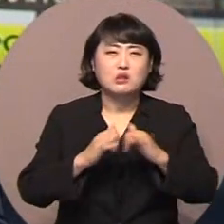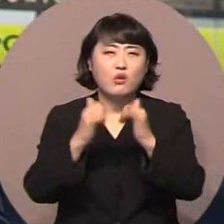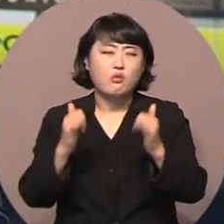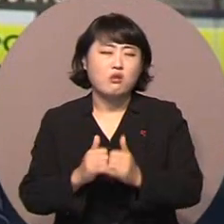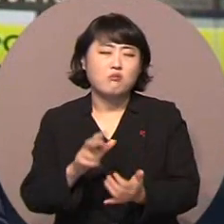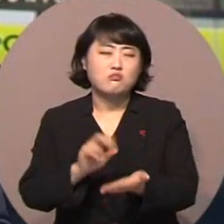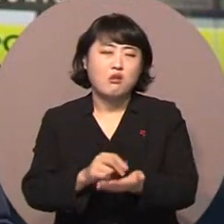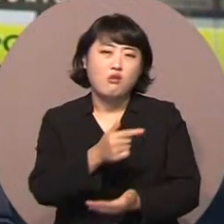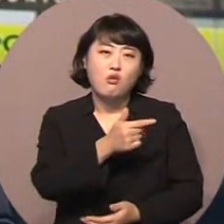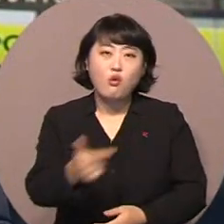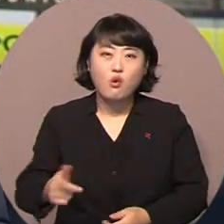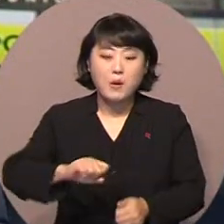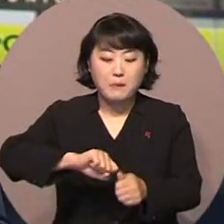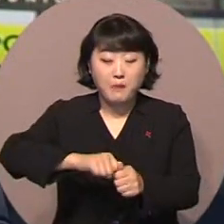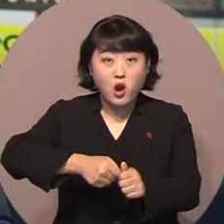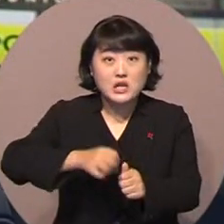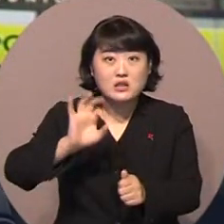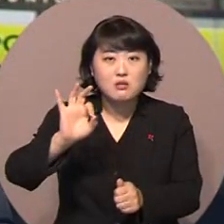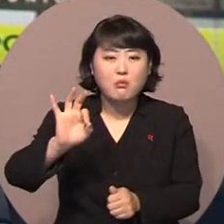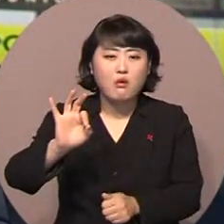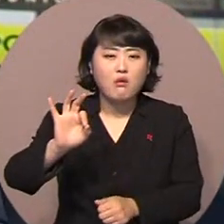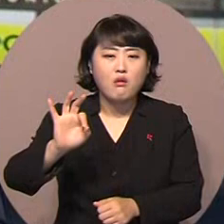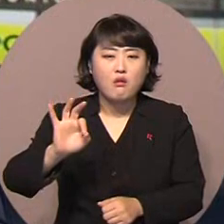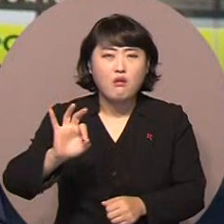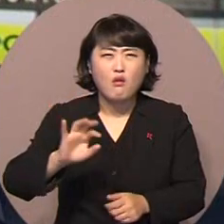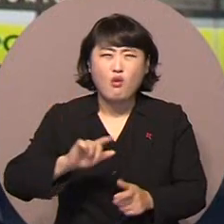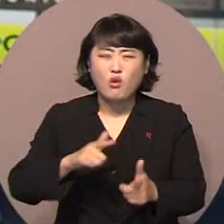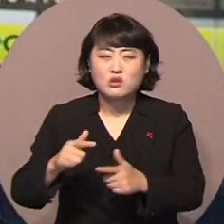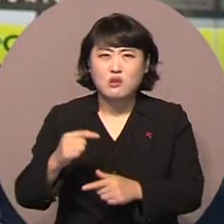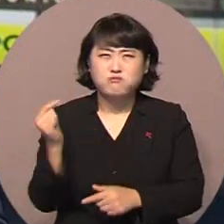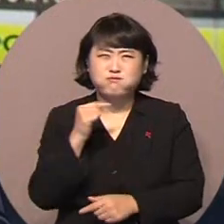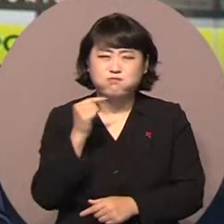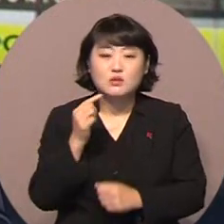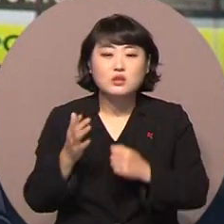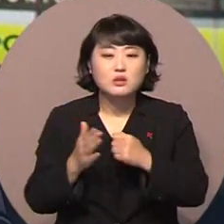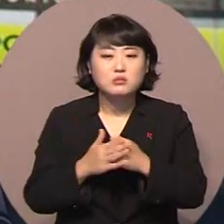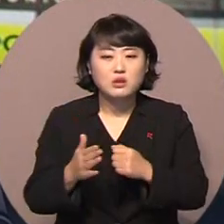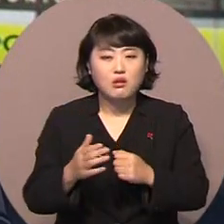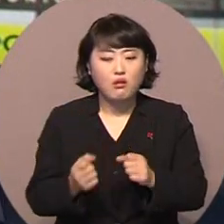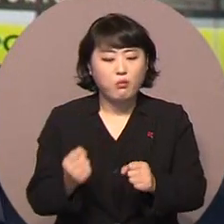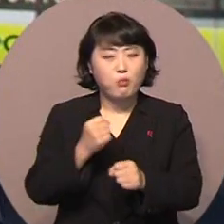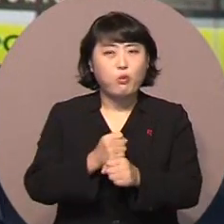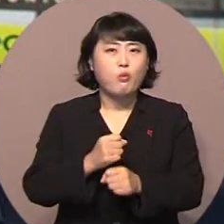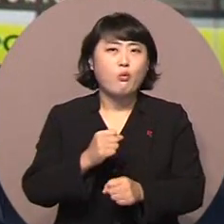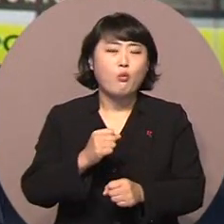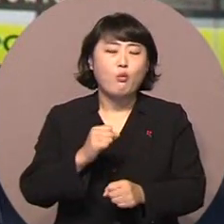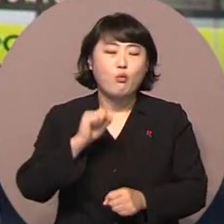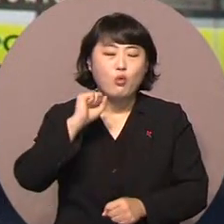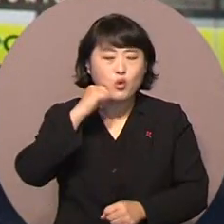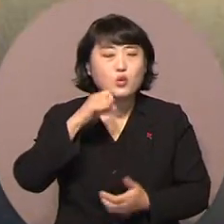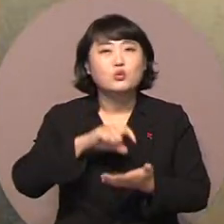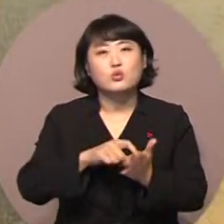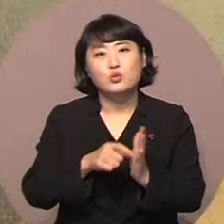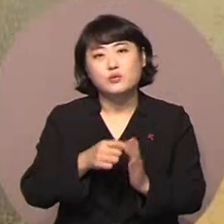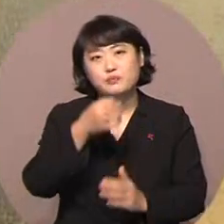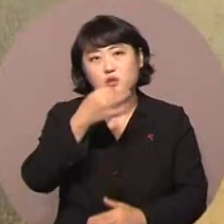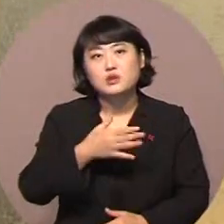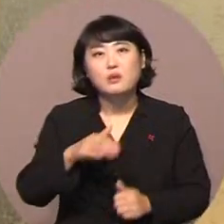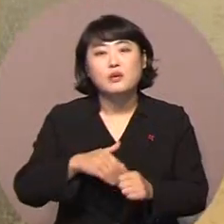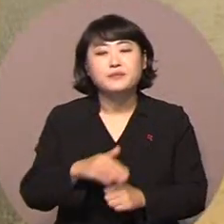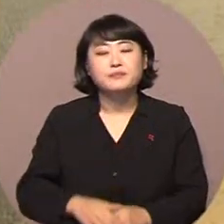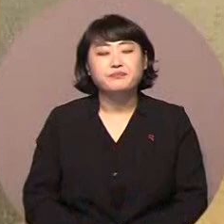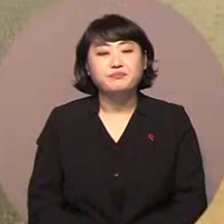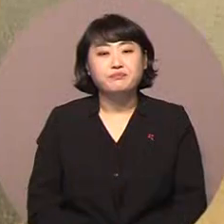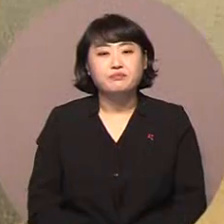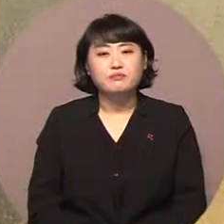발생합니다. 벌금 등 그 행정처분이 강화돼서 회복하기 어려울 정도로.